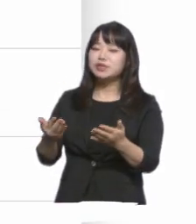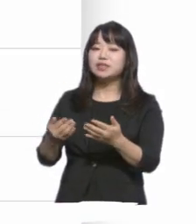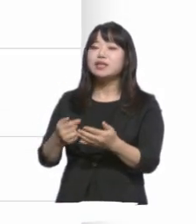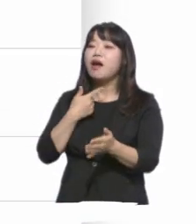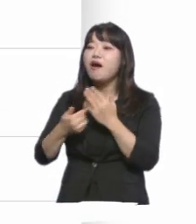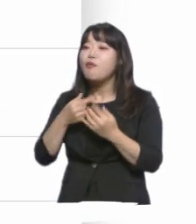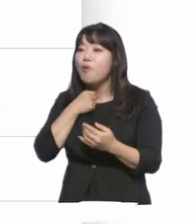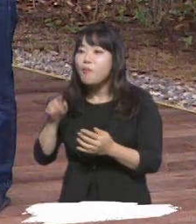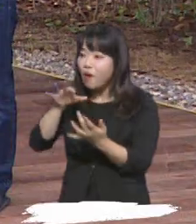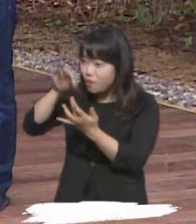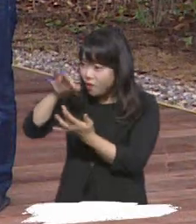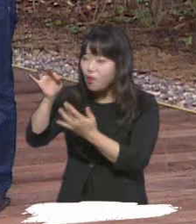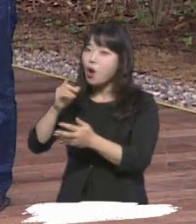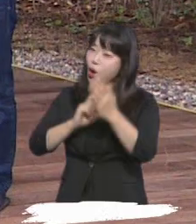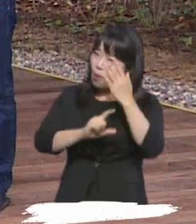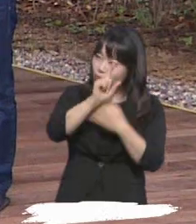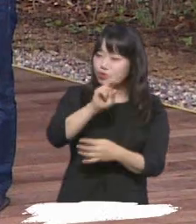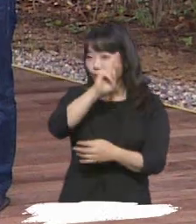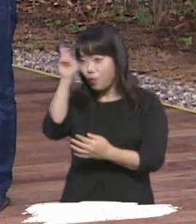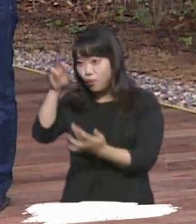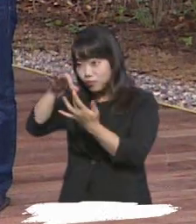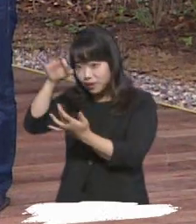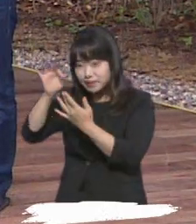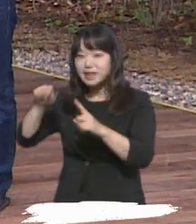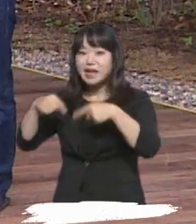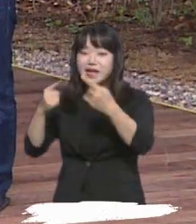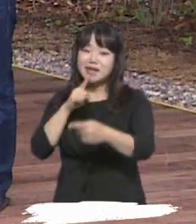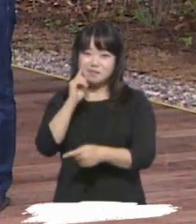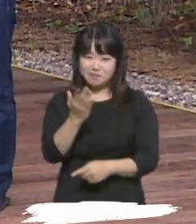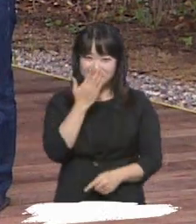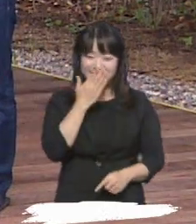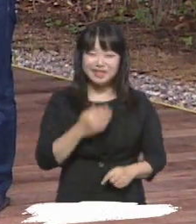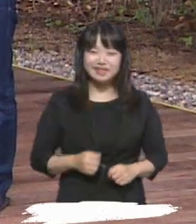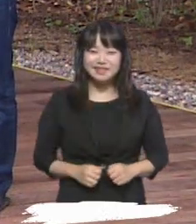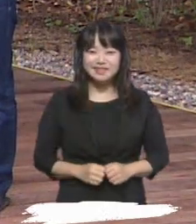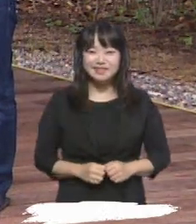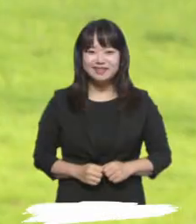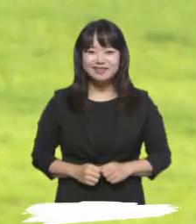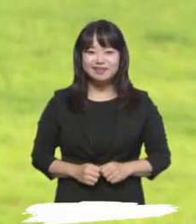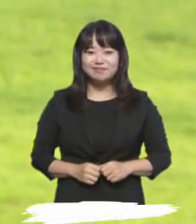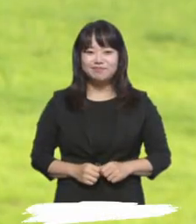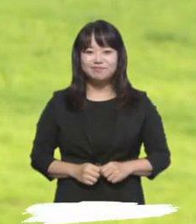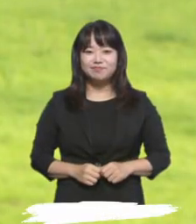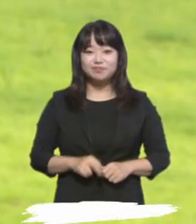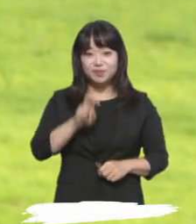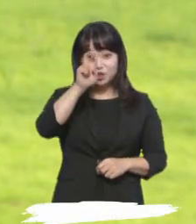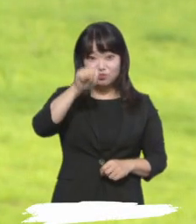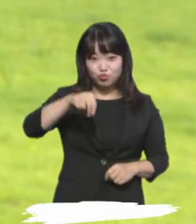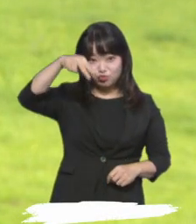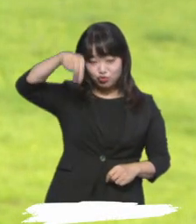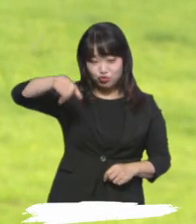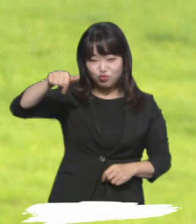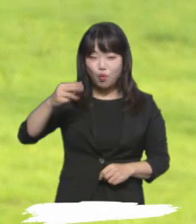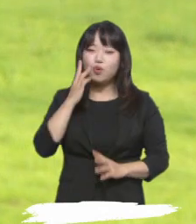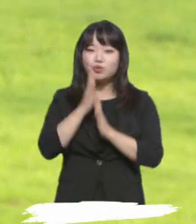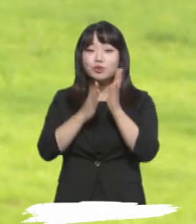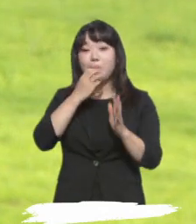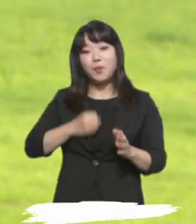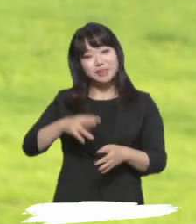원하는 프로그램을 오전과 오후로 선택해 체험할 수 있습니다. 무수골